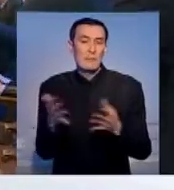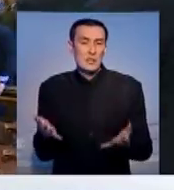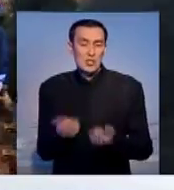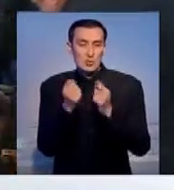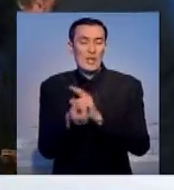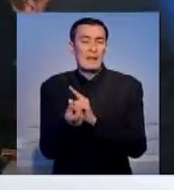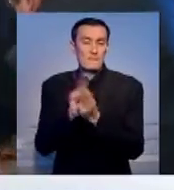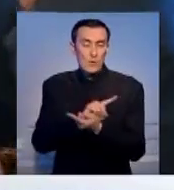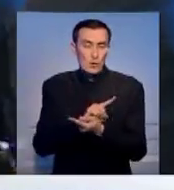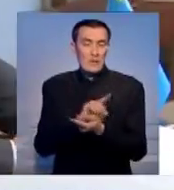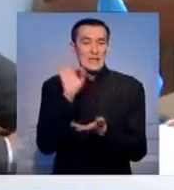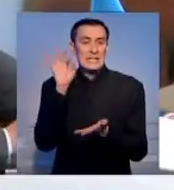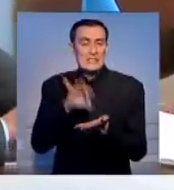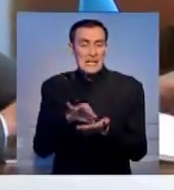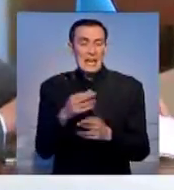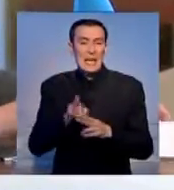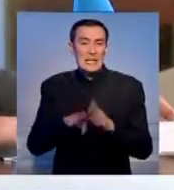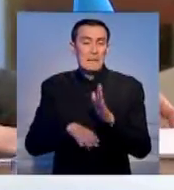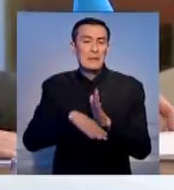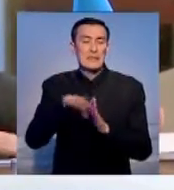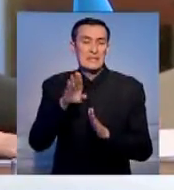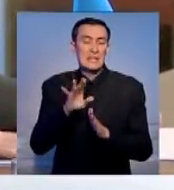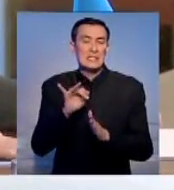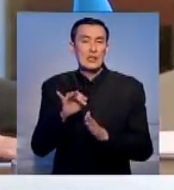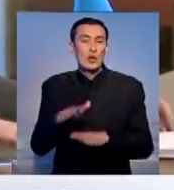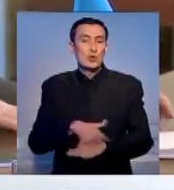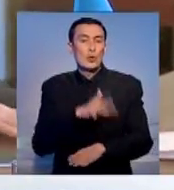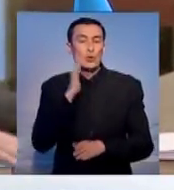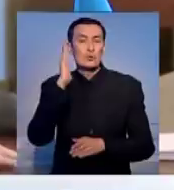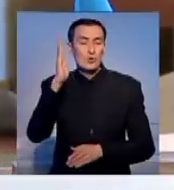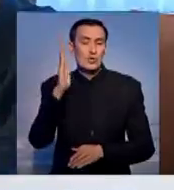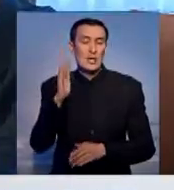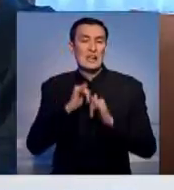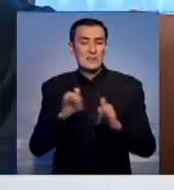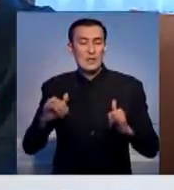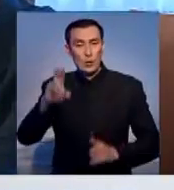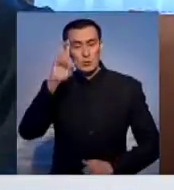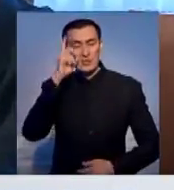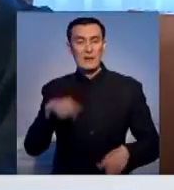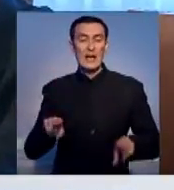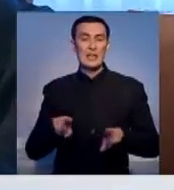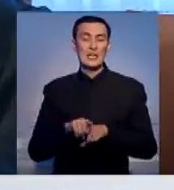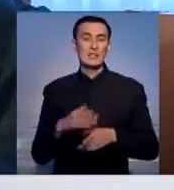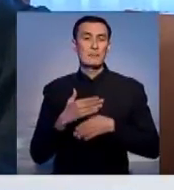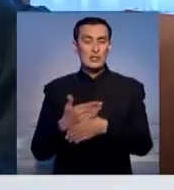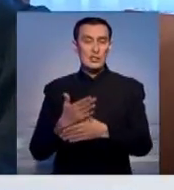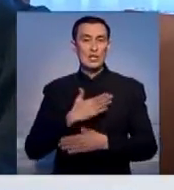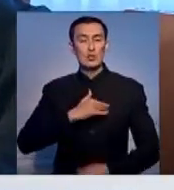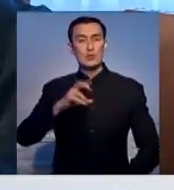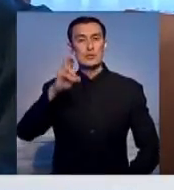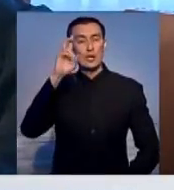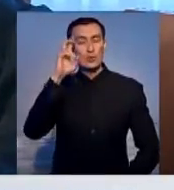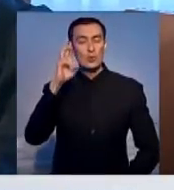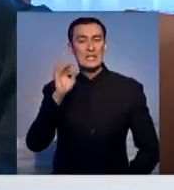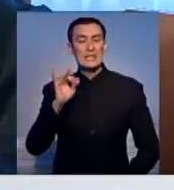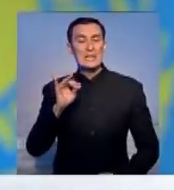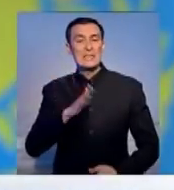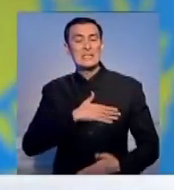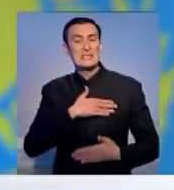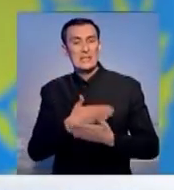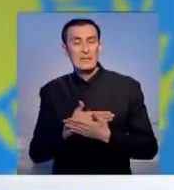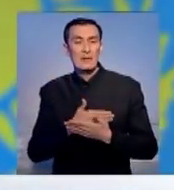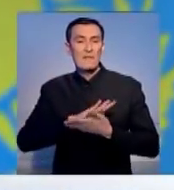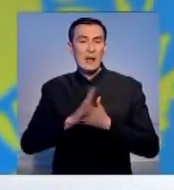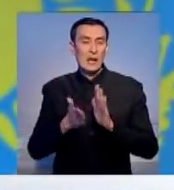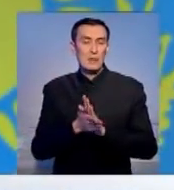Казахстане реформы, цель которых – модернизация и долгосрочное развитие государства, а также поддерживает нашу страну и ее инициативы в